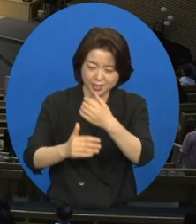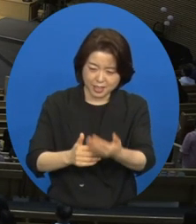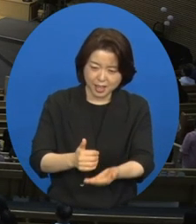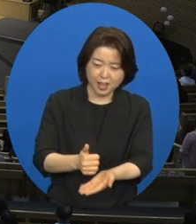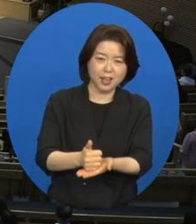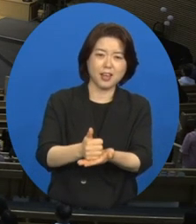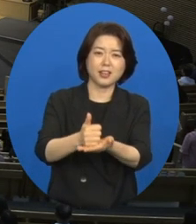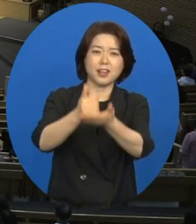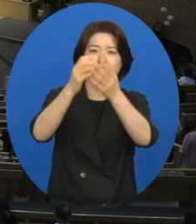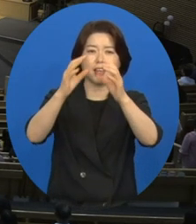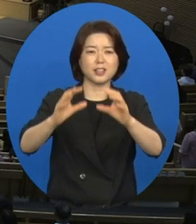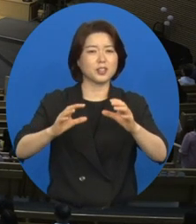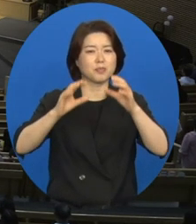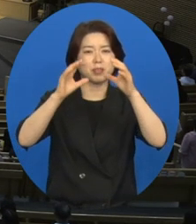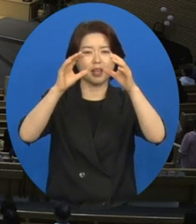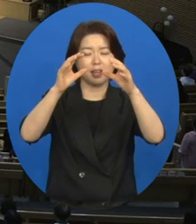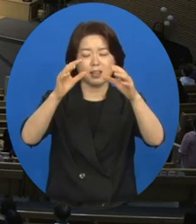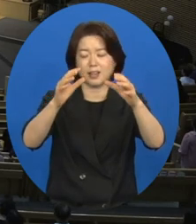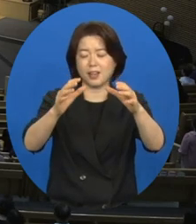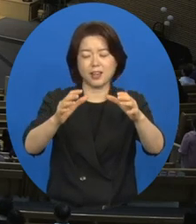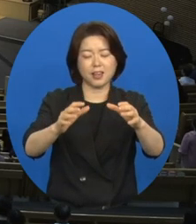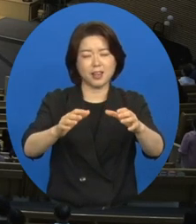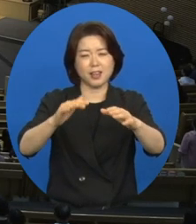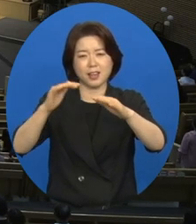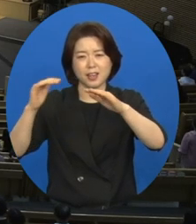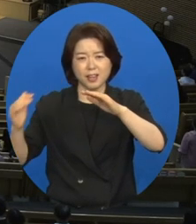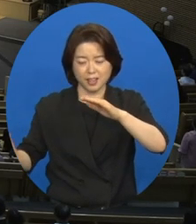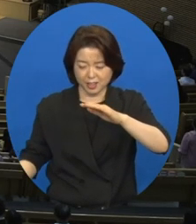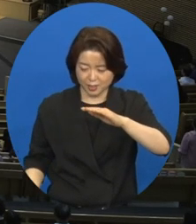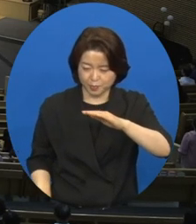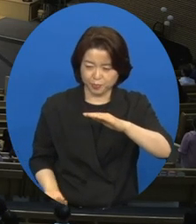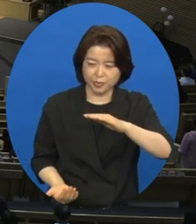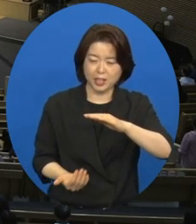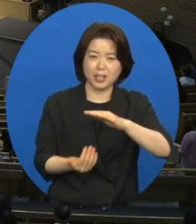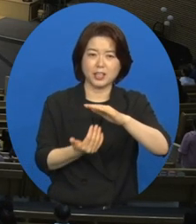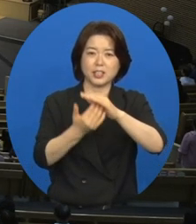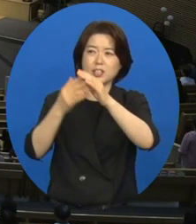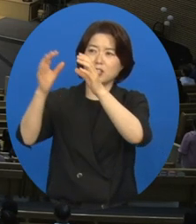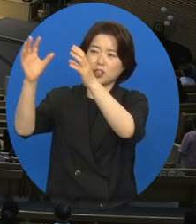영원한 하나님 나라